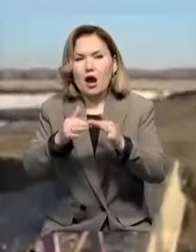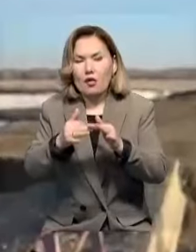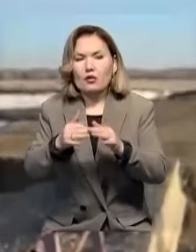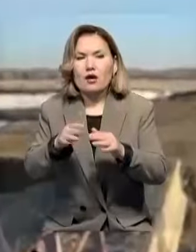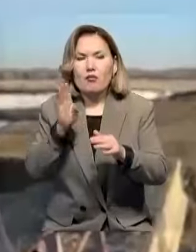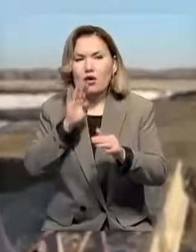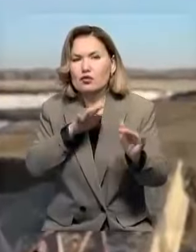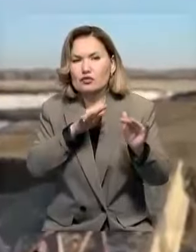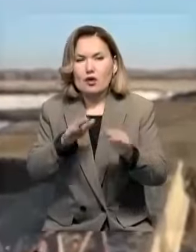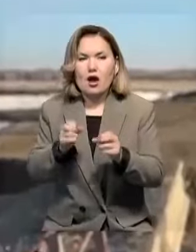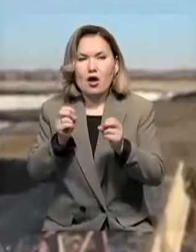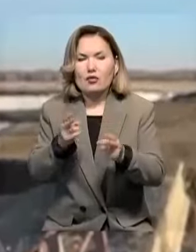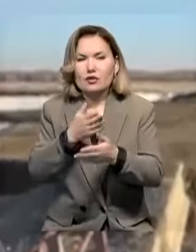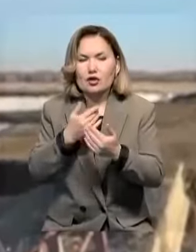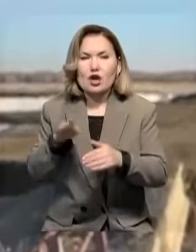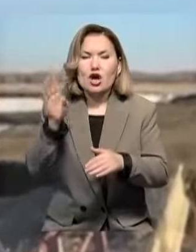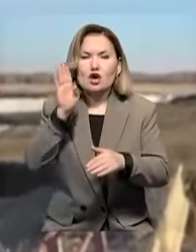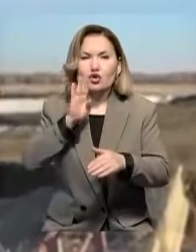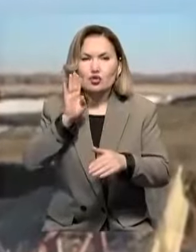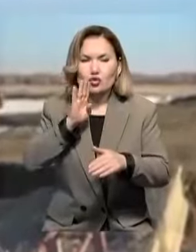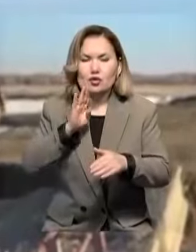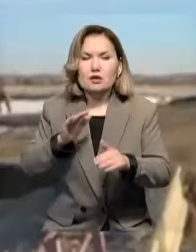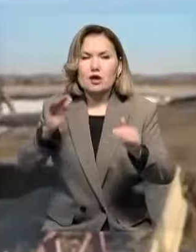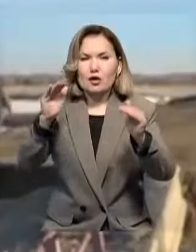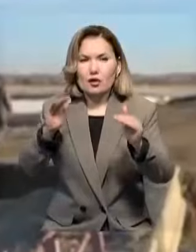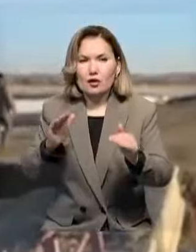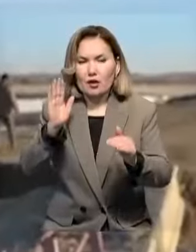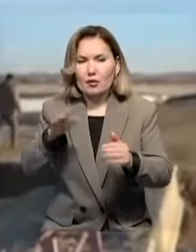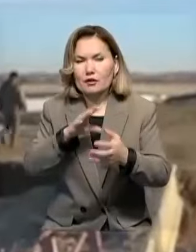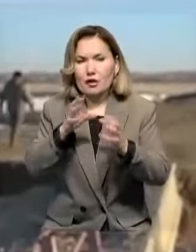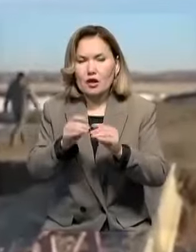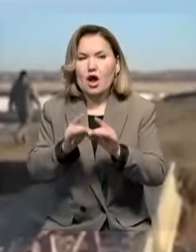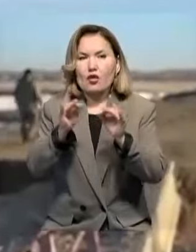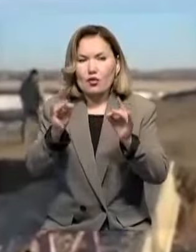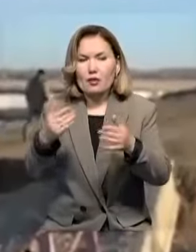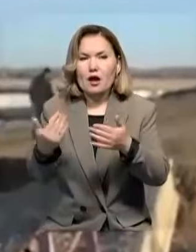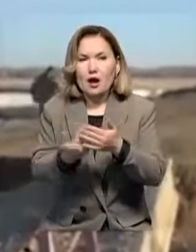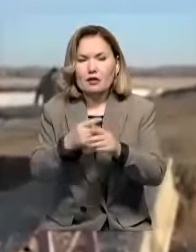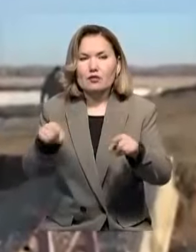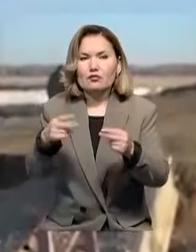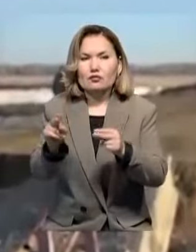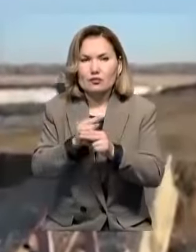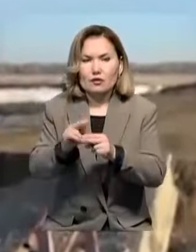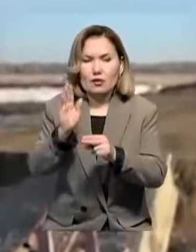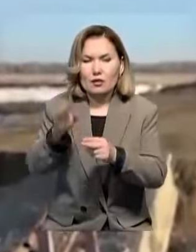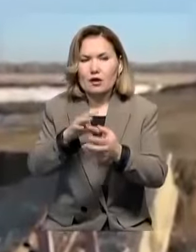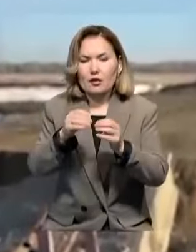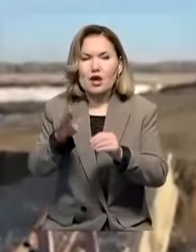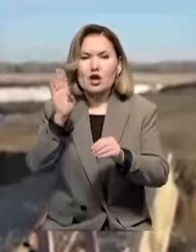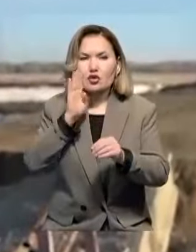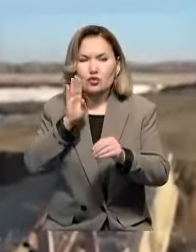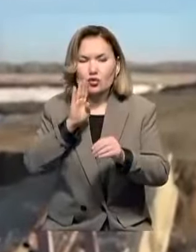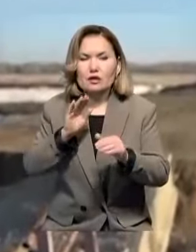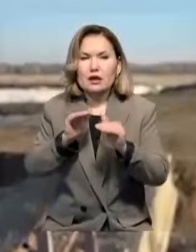Су деңгейі төмендегеннен кейін айналма жол салынатын болады және жазғы уақытта бұл көпірді қайта жөндеуден өткіземіз. Судың деңгейі